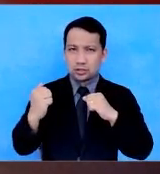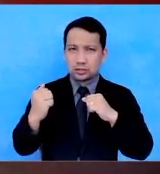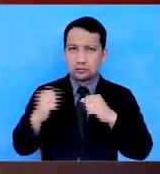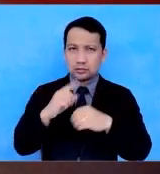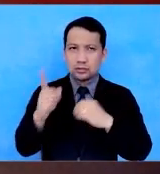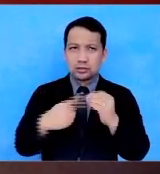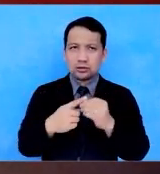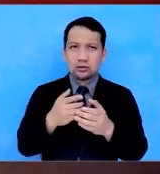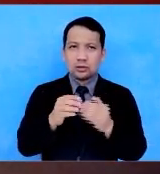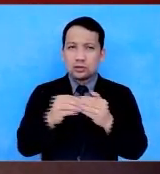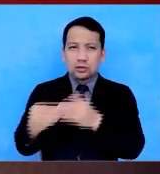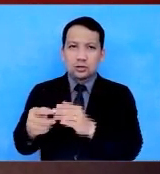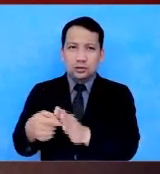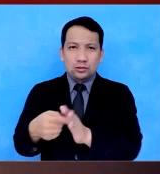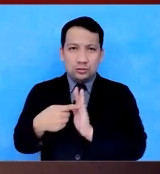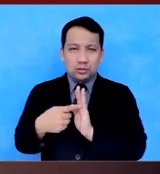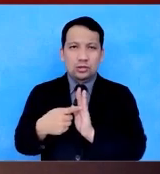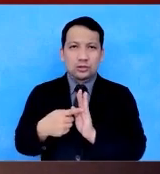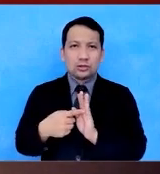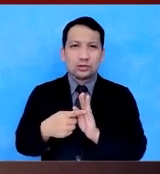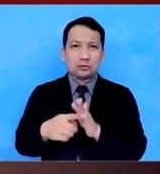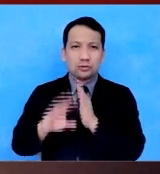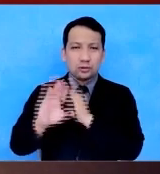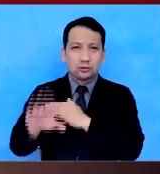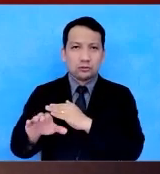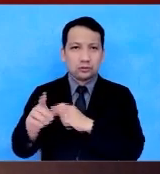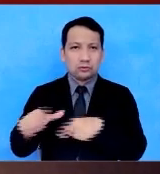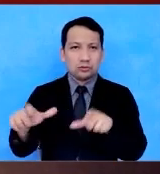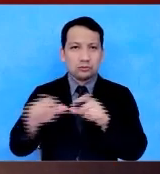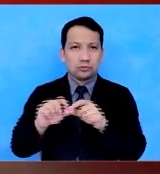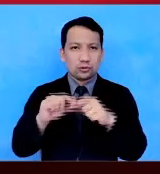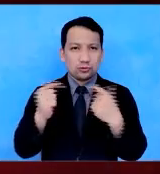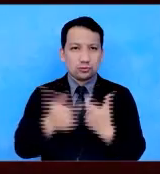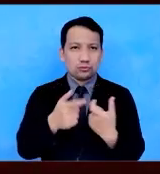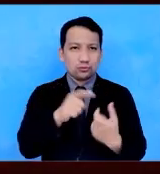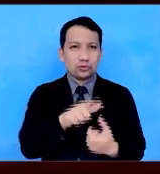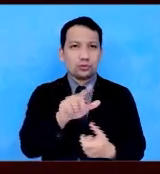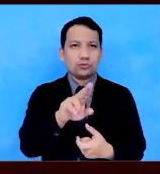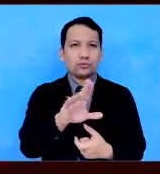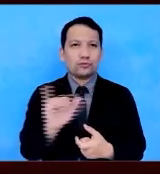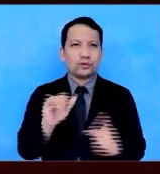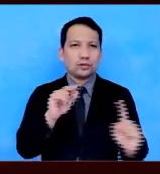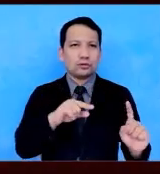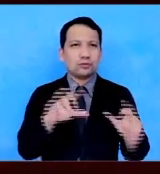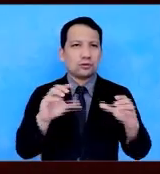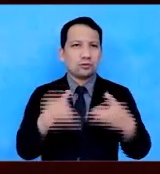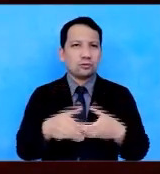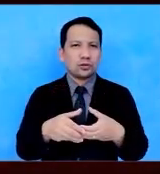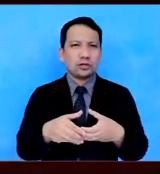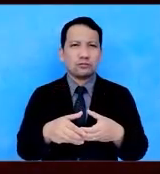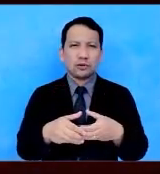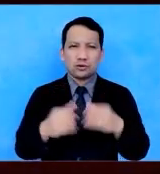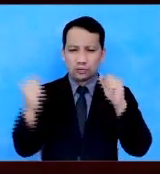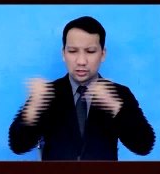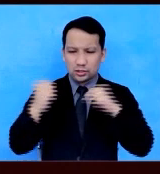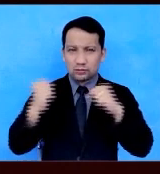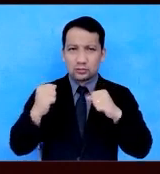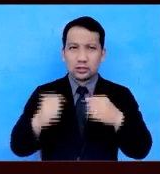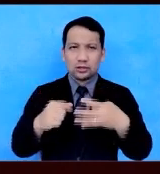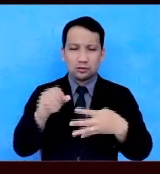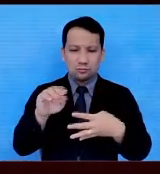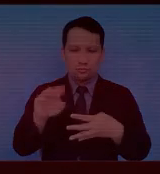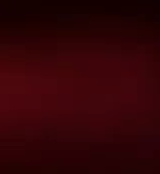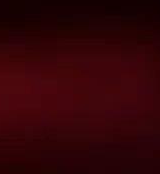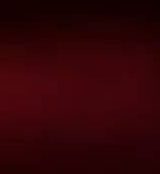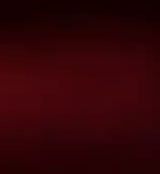gagabay sa anumang request for extradition ng Japan para sa grupo ni Luffy. Ang Pilipinas ay meron lamang extradition treaty sa 14 na bansa,